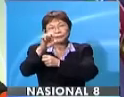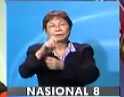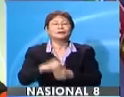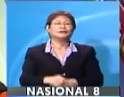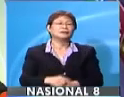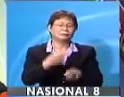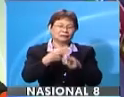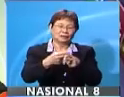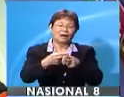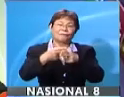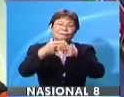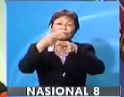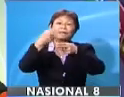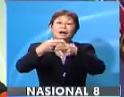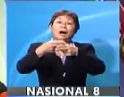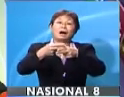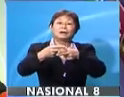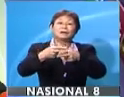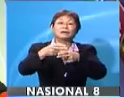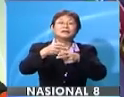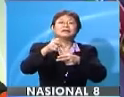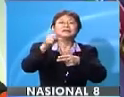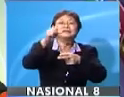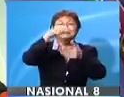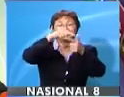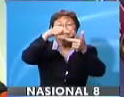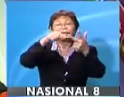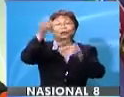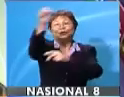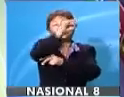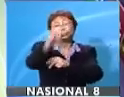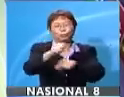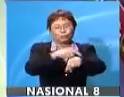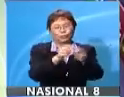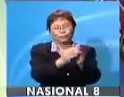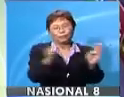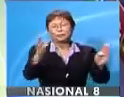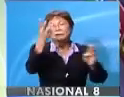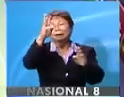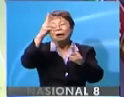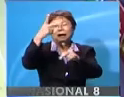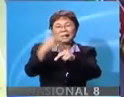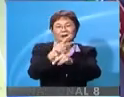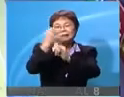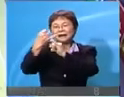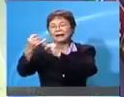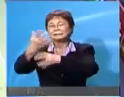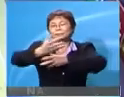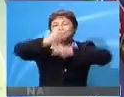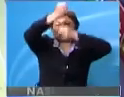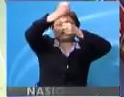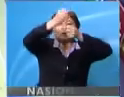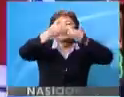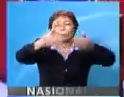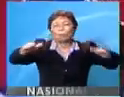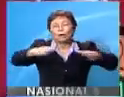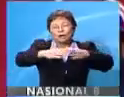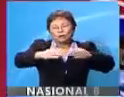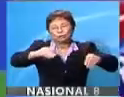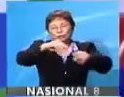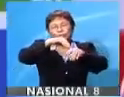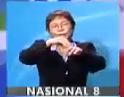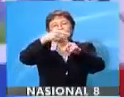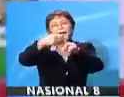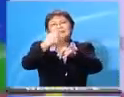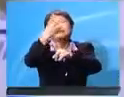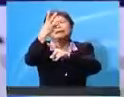Ini adalah gelaran pertama siri super buat Chong Wei dalam tempoh 16 bulan selepas sekali terakhir memenanginya di Terbuka Jepun pada